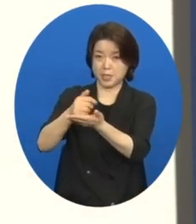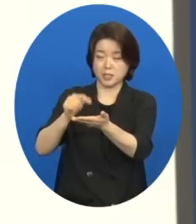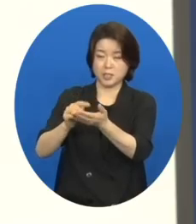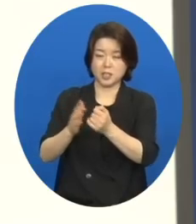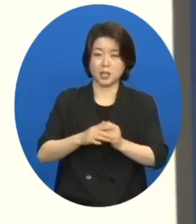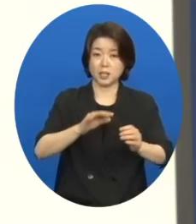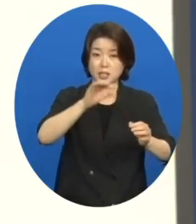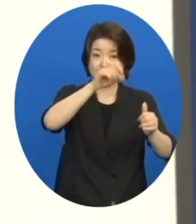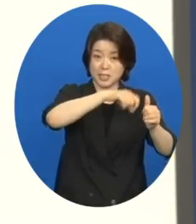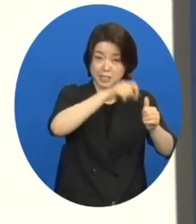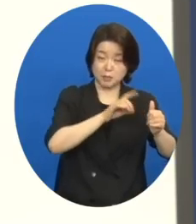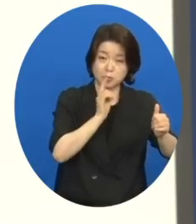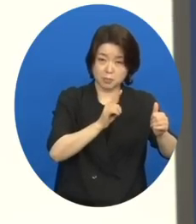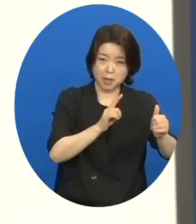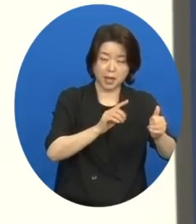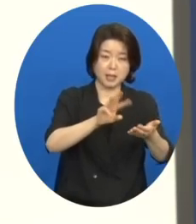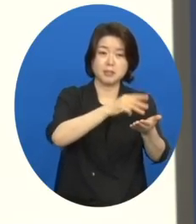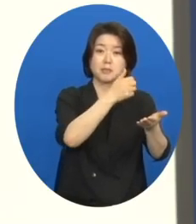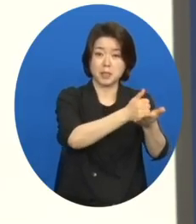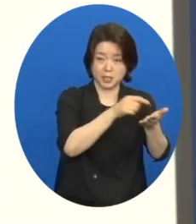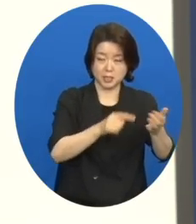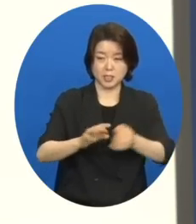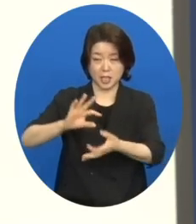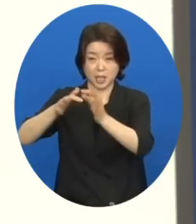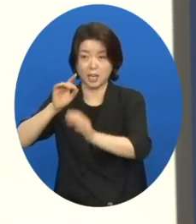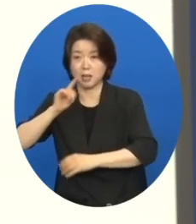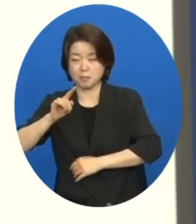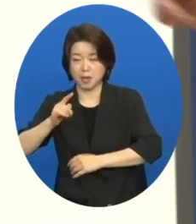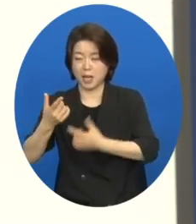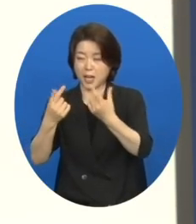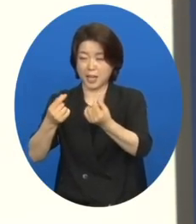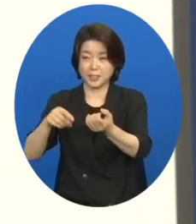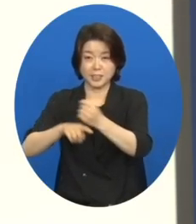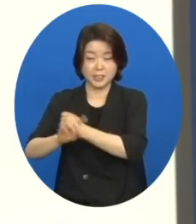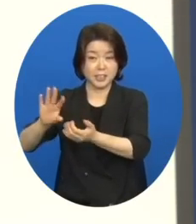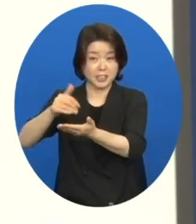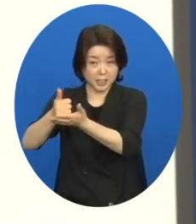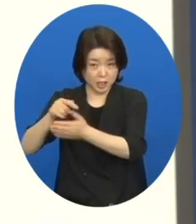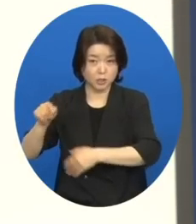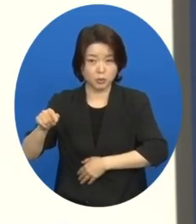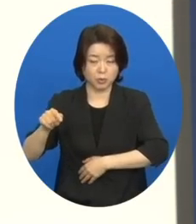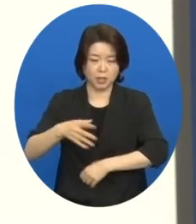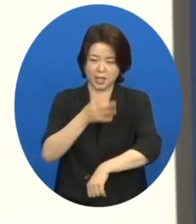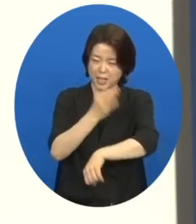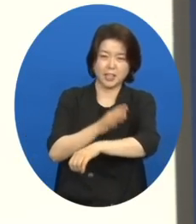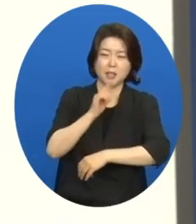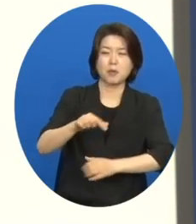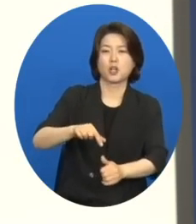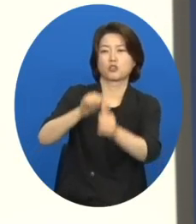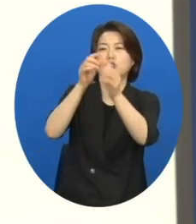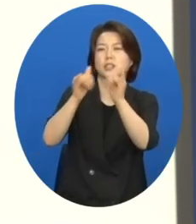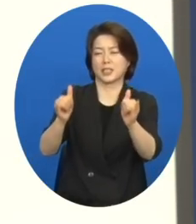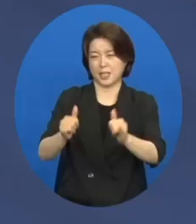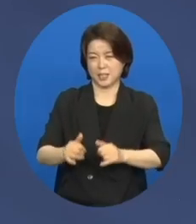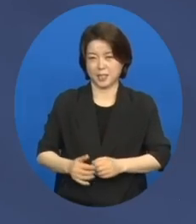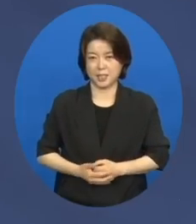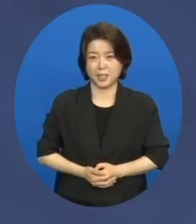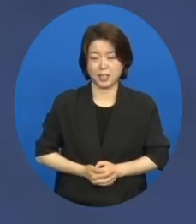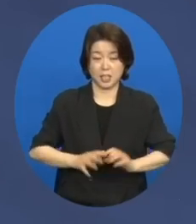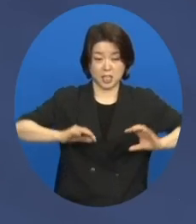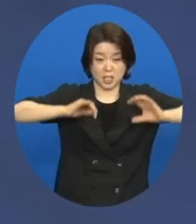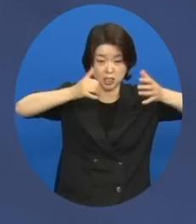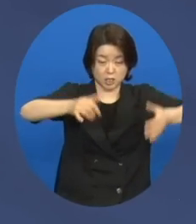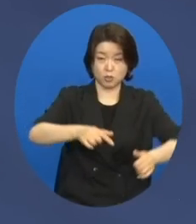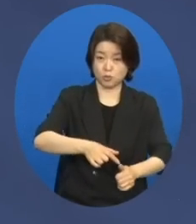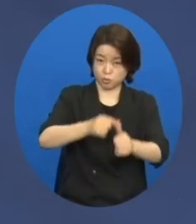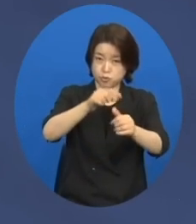히브리 말로 메시아, 그리고 헬라 말로 같은 뜻의 그리스도는 간단히 말하면 구원자란 말이죠. 인류를 구원하기